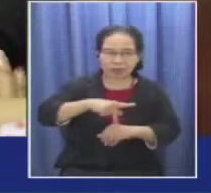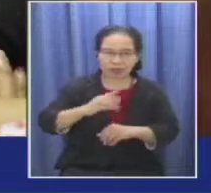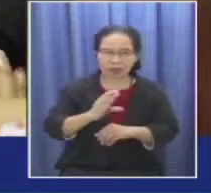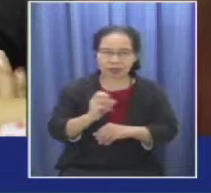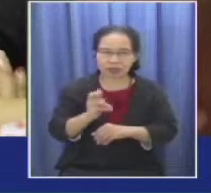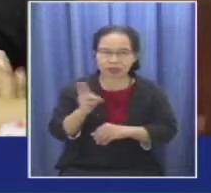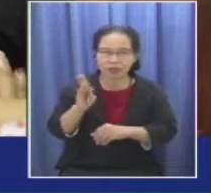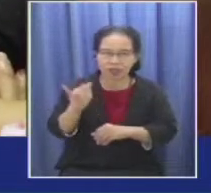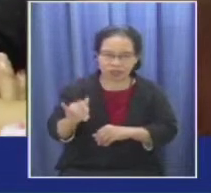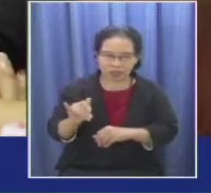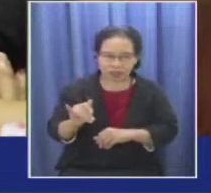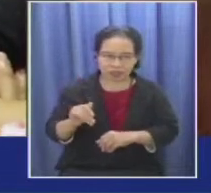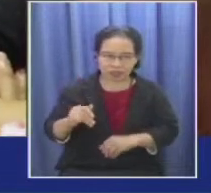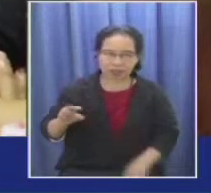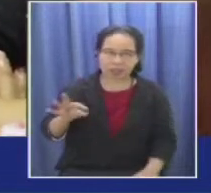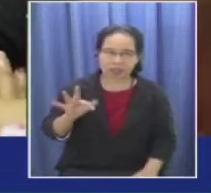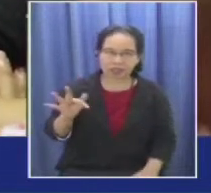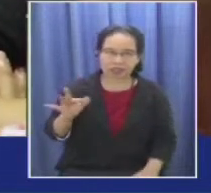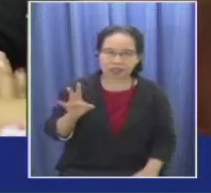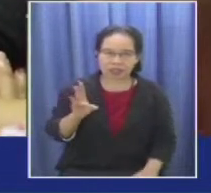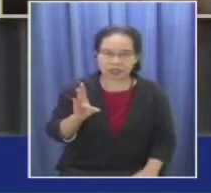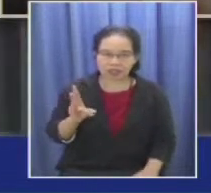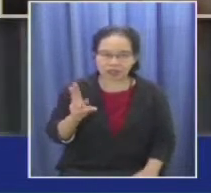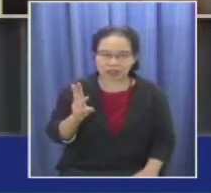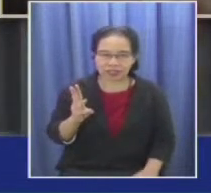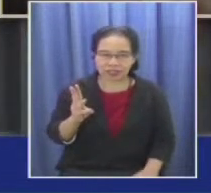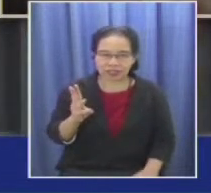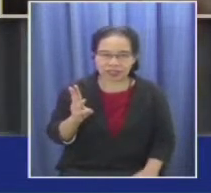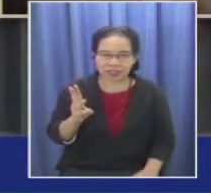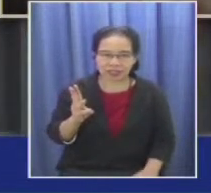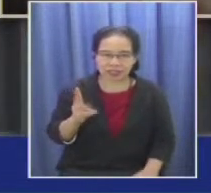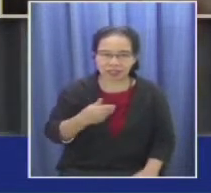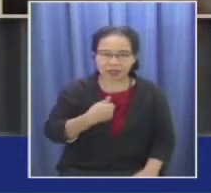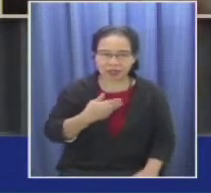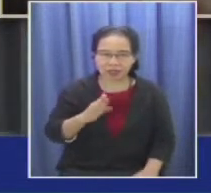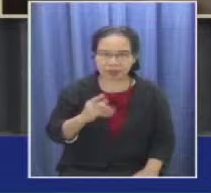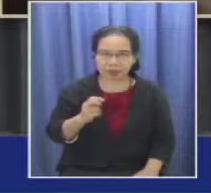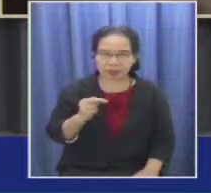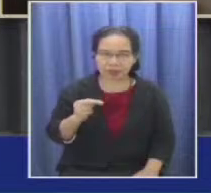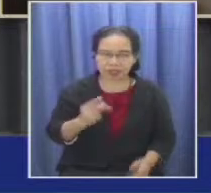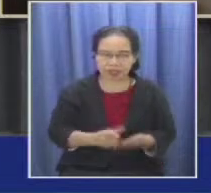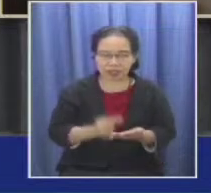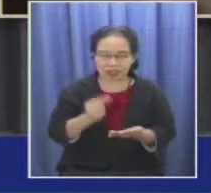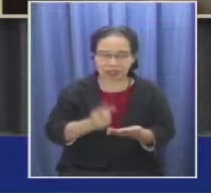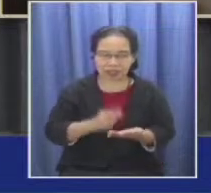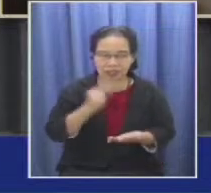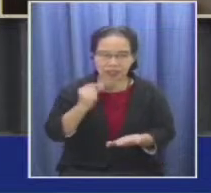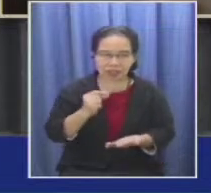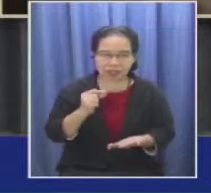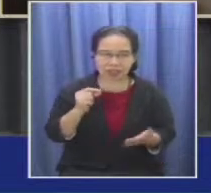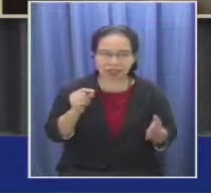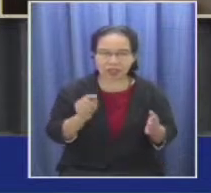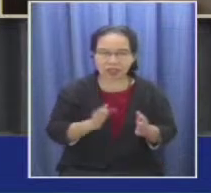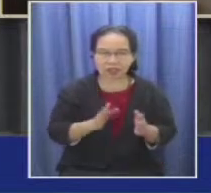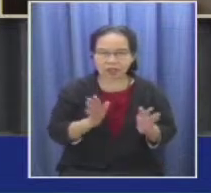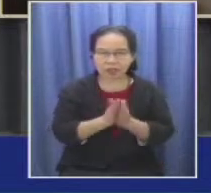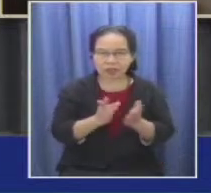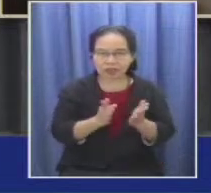talak. Nkomma be kere me. Na sa ambrante ni chapo sifo